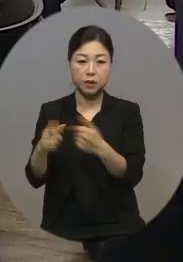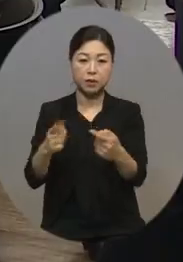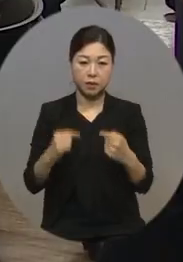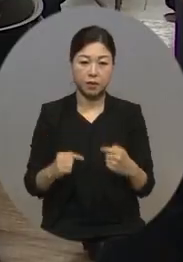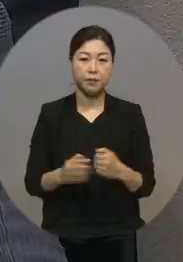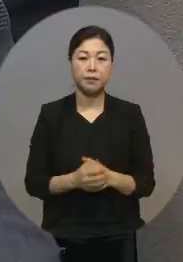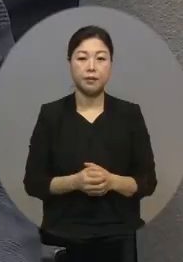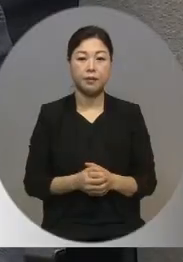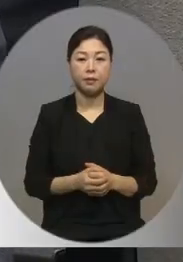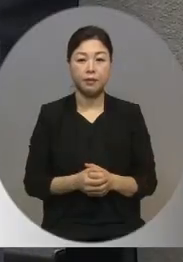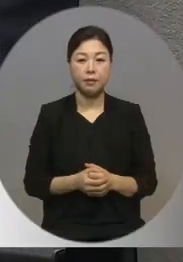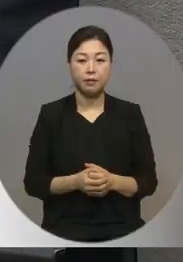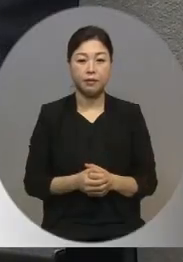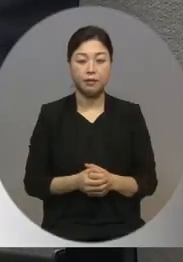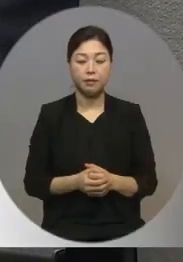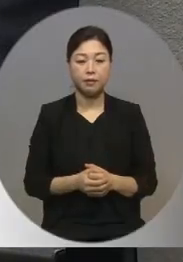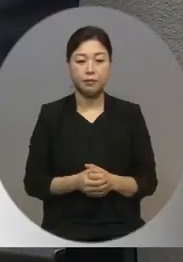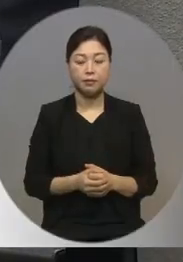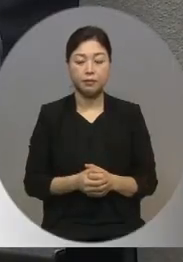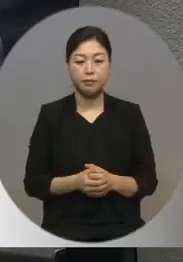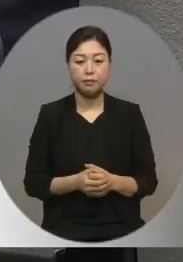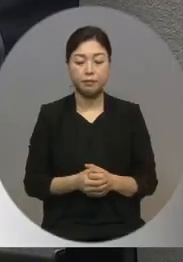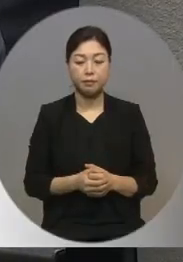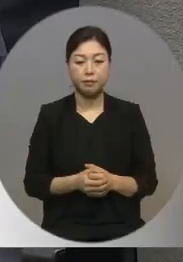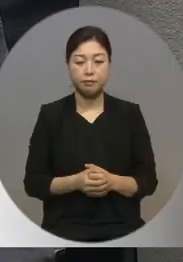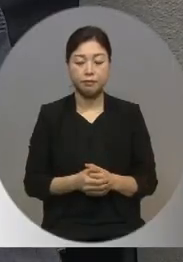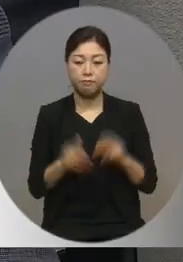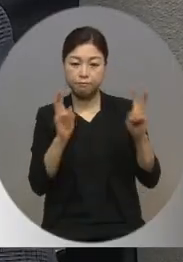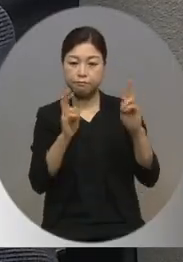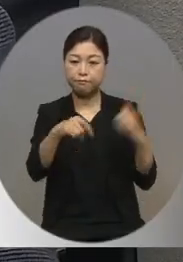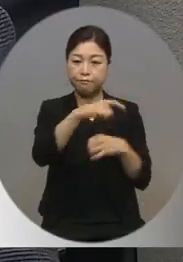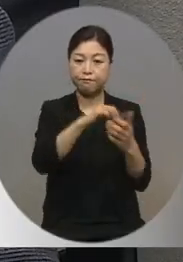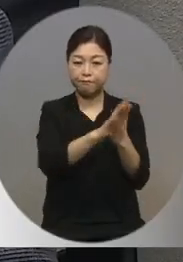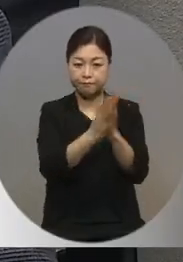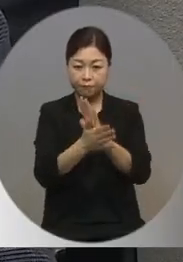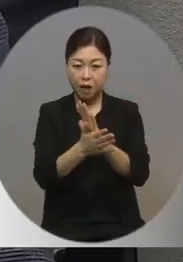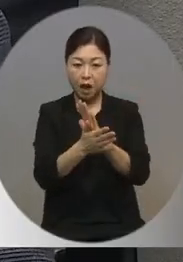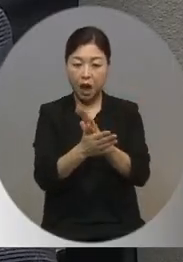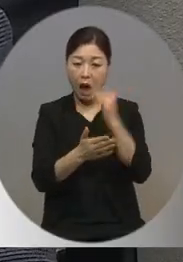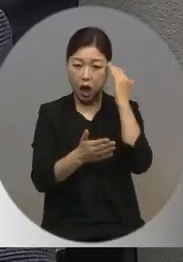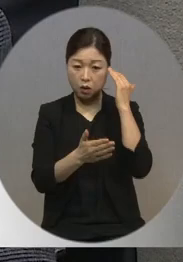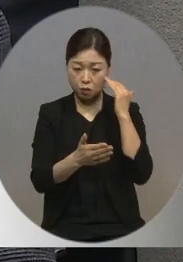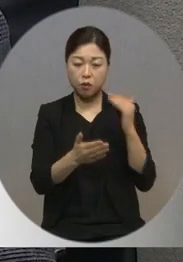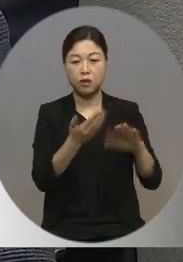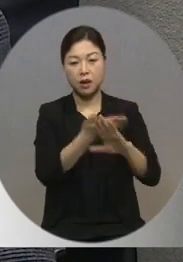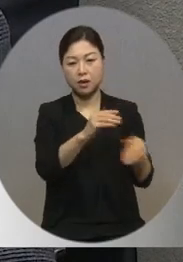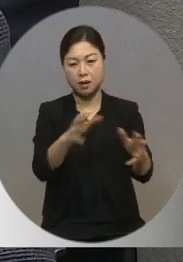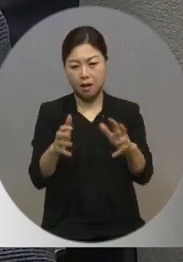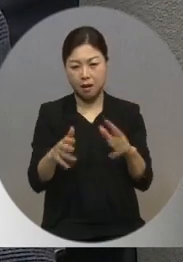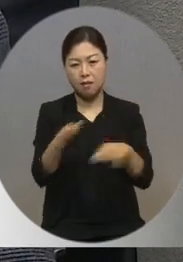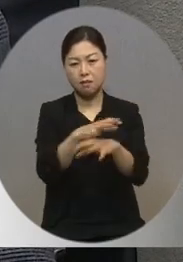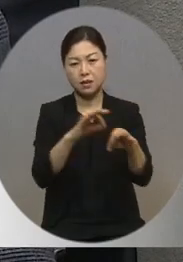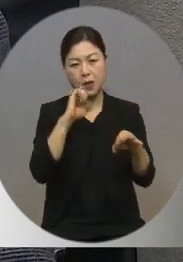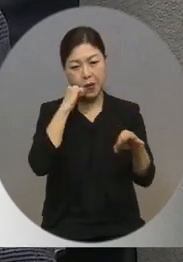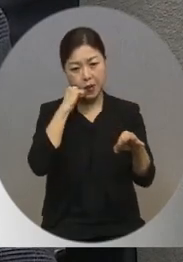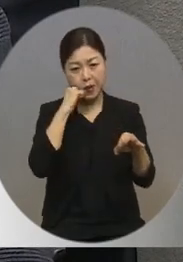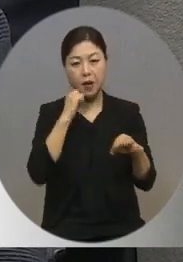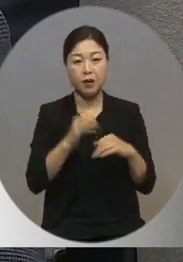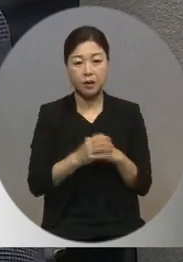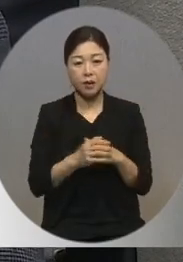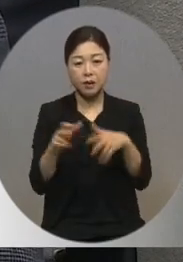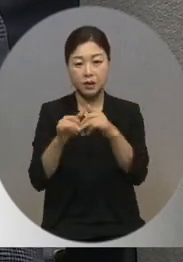참석했습니다. 산업 환경이 급변하고 국내외 경제가 어려운 가운데 성과를 이뤄낸 장애인기업인들의